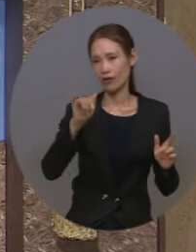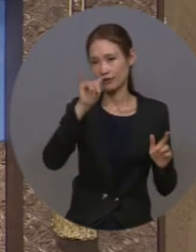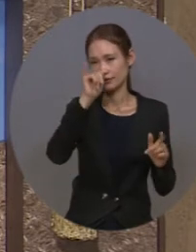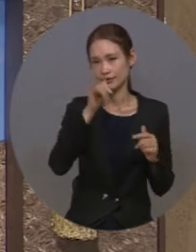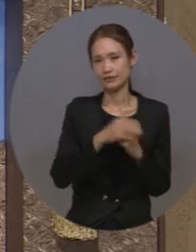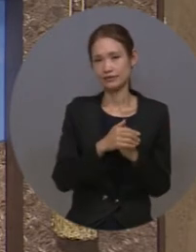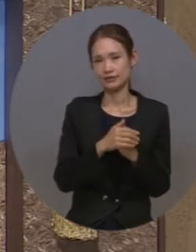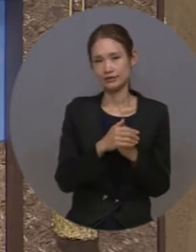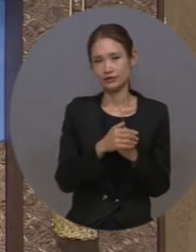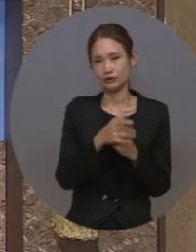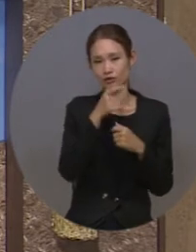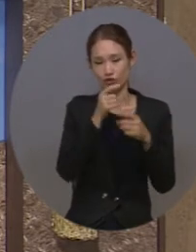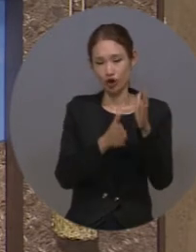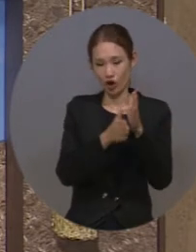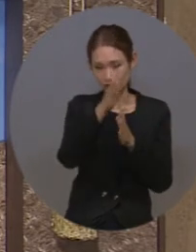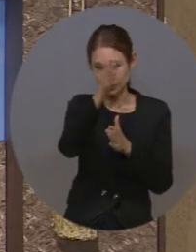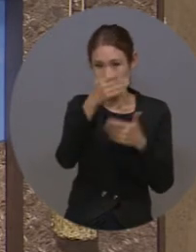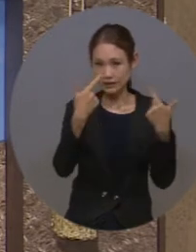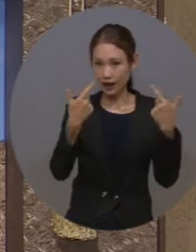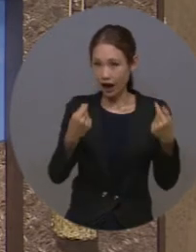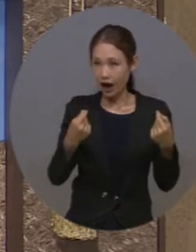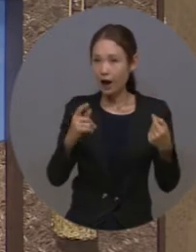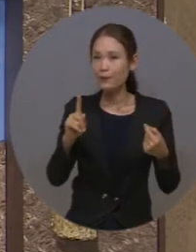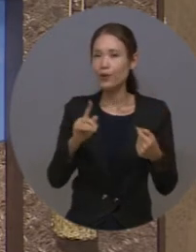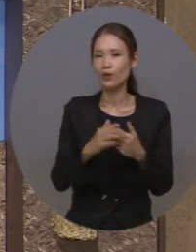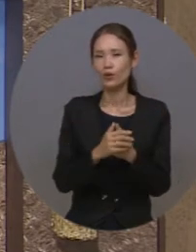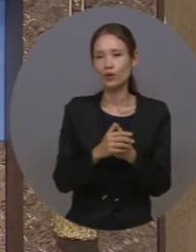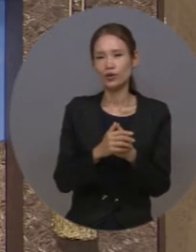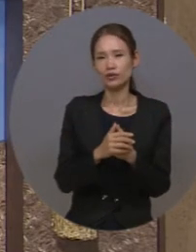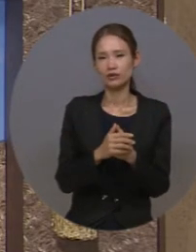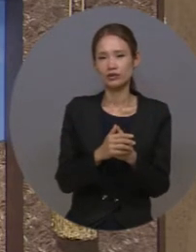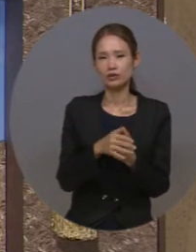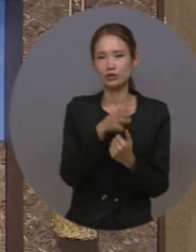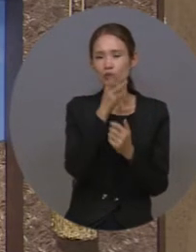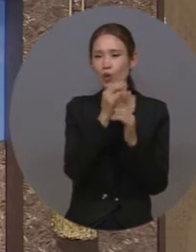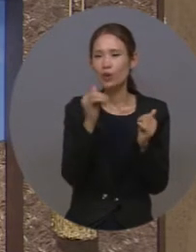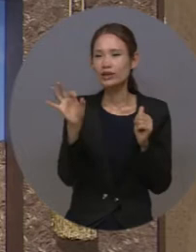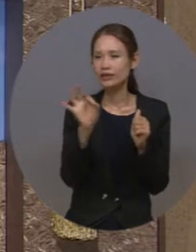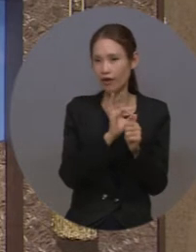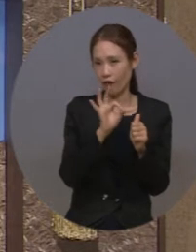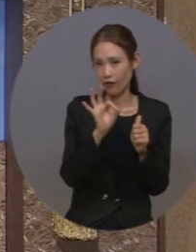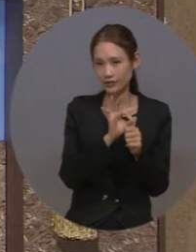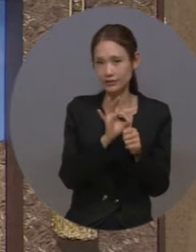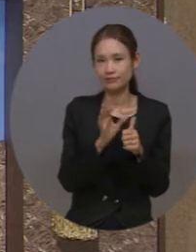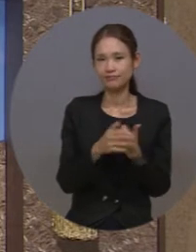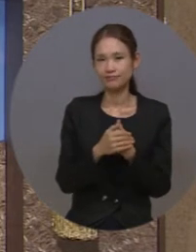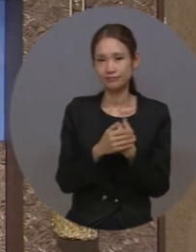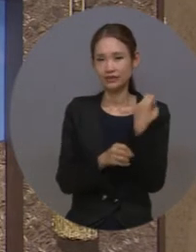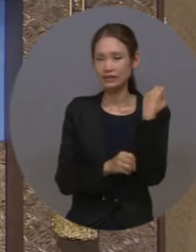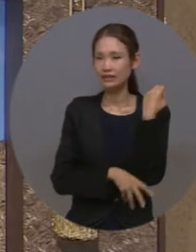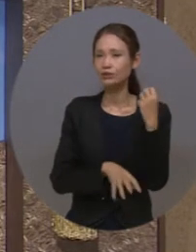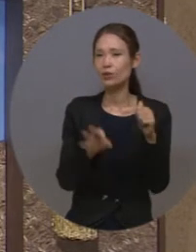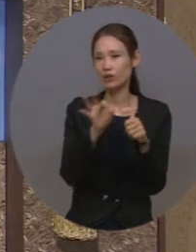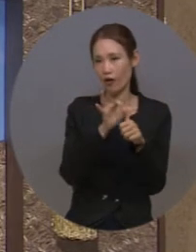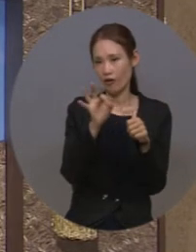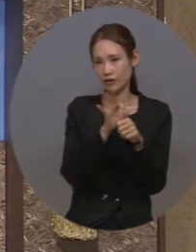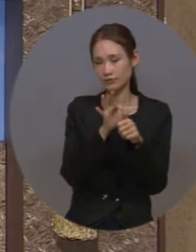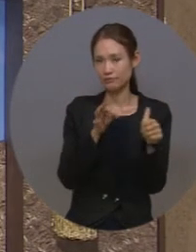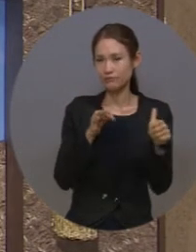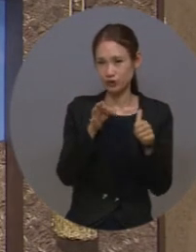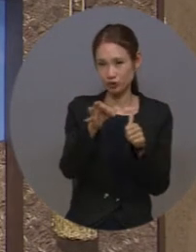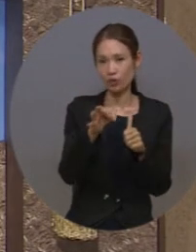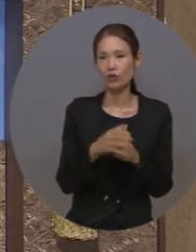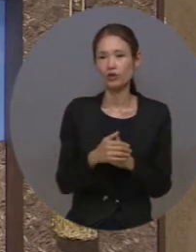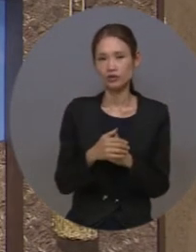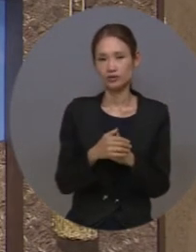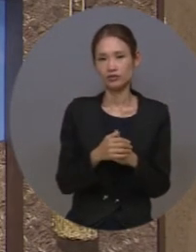수원시 같은 경우에는 네. 전국도 마찬가지만 노인연금이라고 해서 기초 그 연금을 지급하고 있습니다. 이건